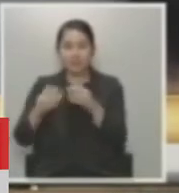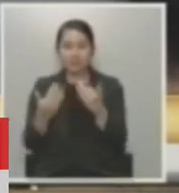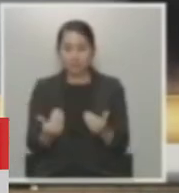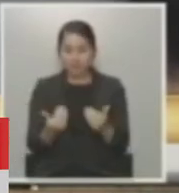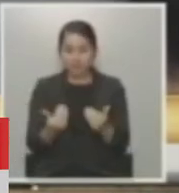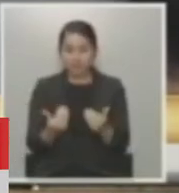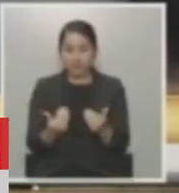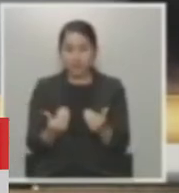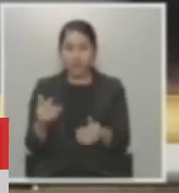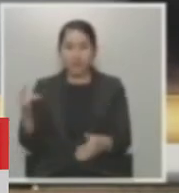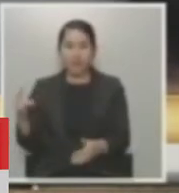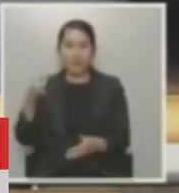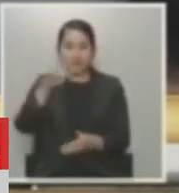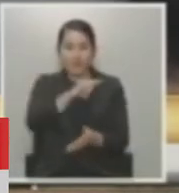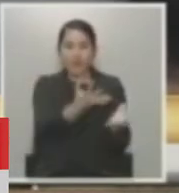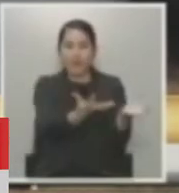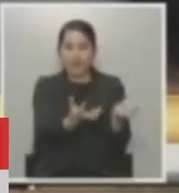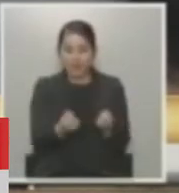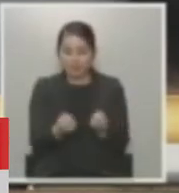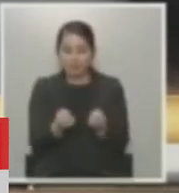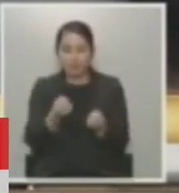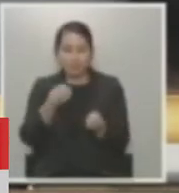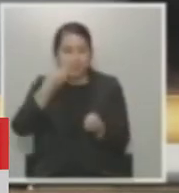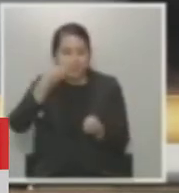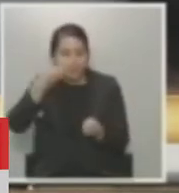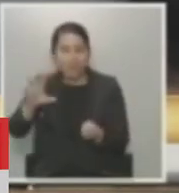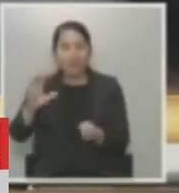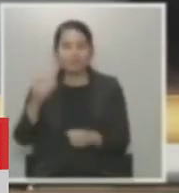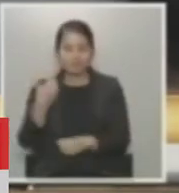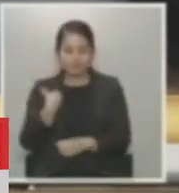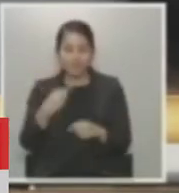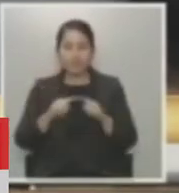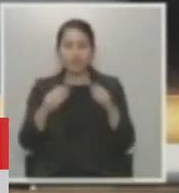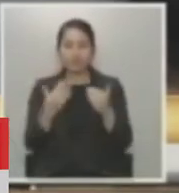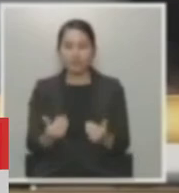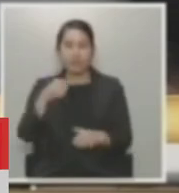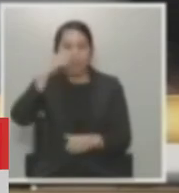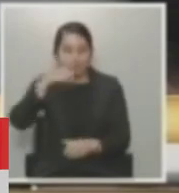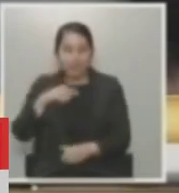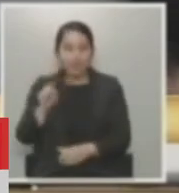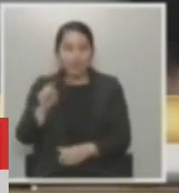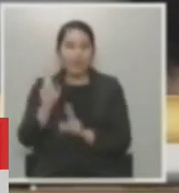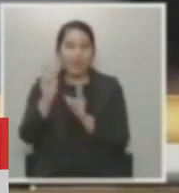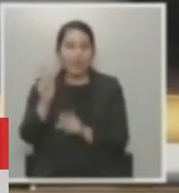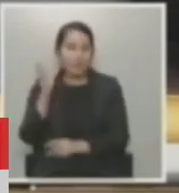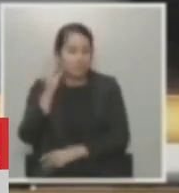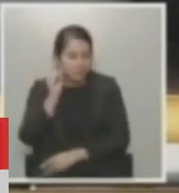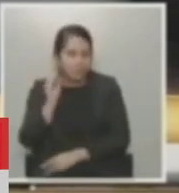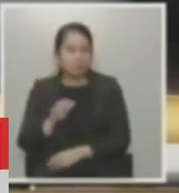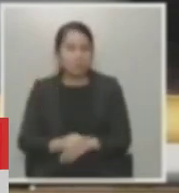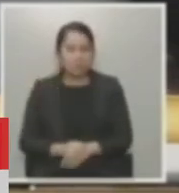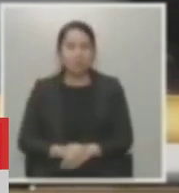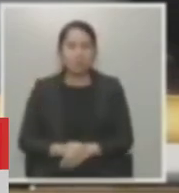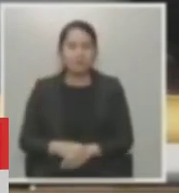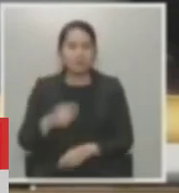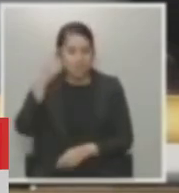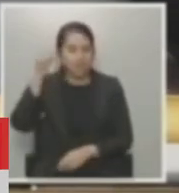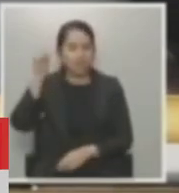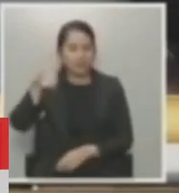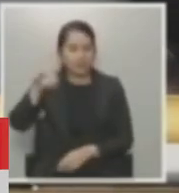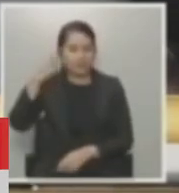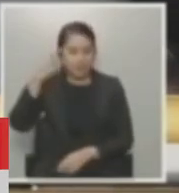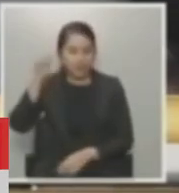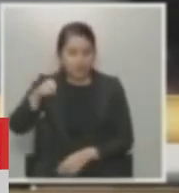ลับถึงประเทศตนเองแล้วแต่ในขณะที่ประเทศไทยกลับมาฟังข่าวบอกว่าน่าจะแล้วก็น่าจะ